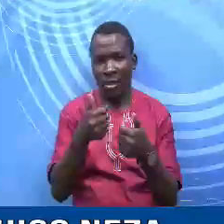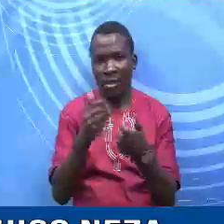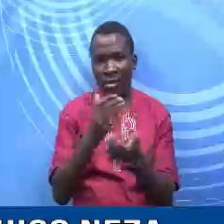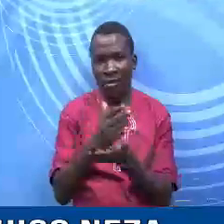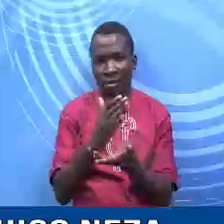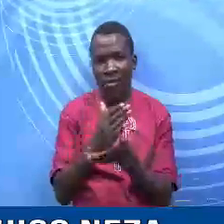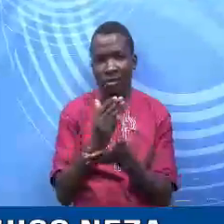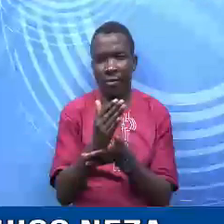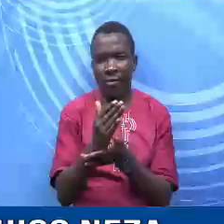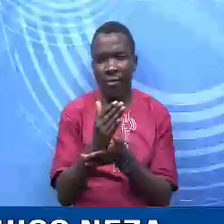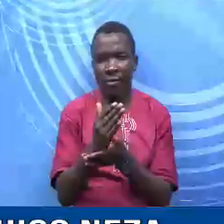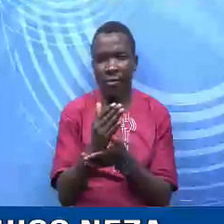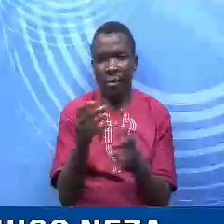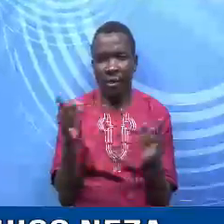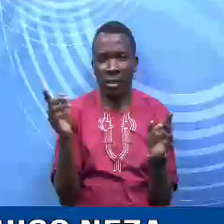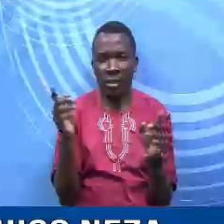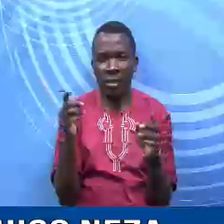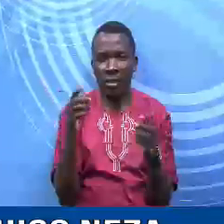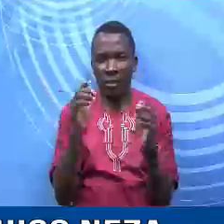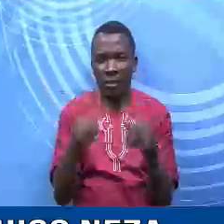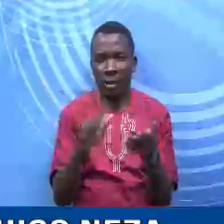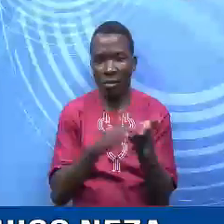Wenda twaba nk'aba gatandatu